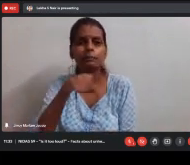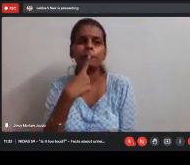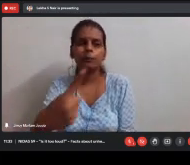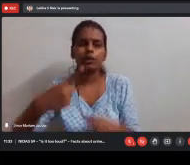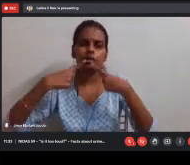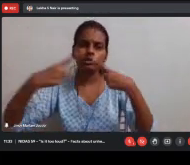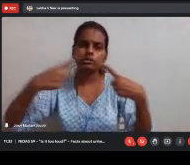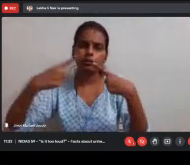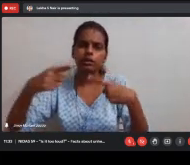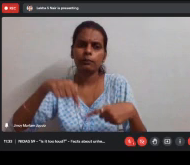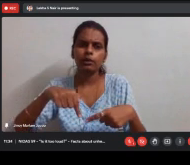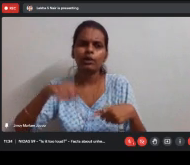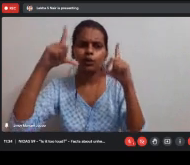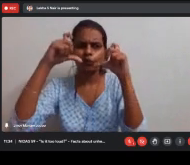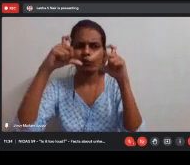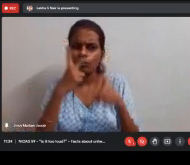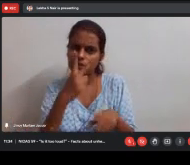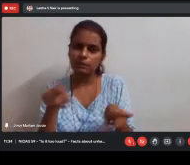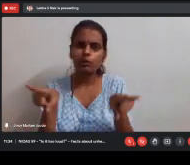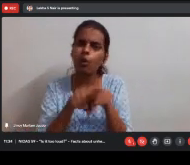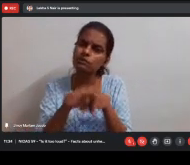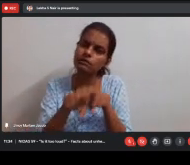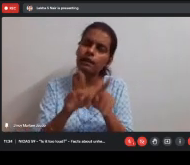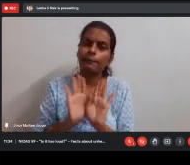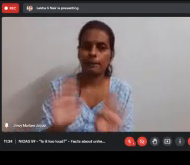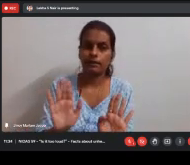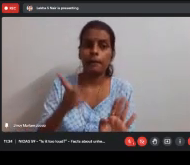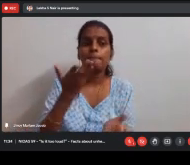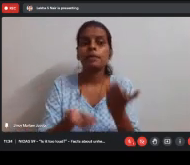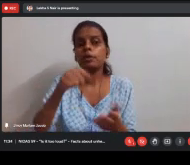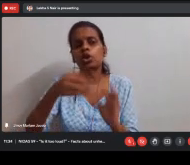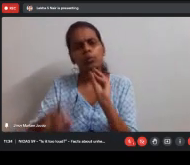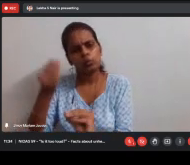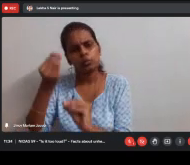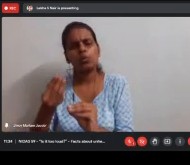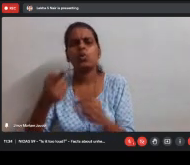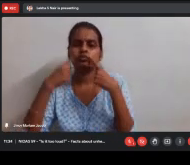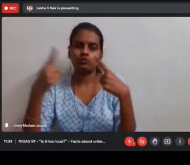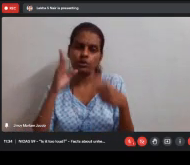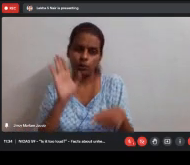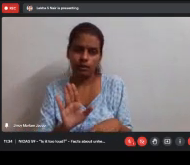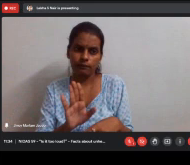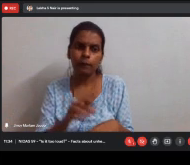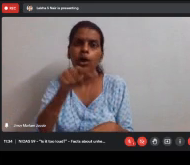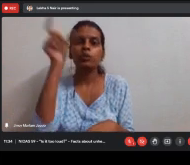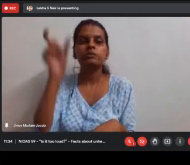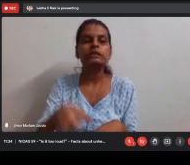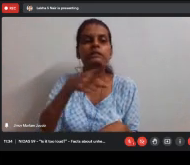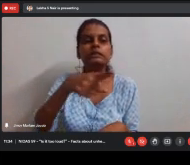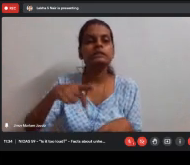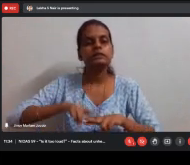വലിയ ശബ്ദങ്ങൾ എന്ന് പറയുന്നത്. ഇനി നമ്മൾ മുമ്പിലത്തെ ആ ഒരു ഗ്രാഫിലോട്ട് പോയി കഴിഞ്ഞു കഴിഞ്ഞാൽ ഈ ഇങ്ങനെ കേൾവിക്കുറവുള്ള ഒരു വ്യക്തിക്ക്